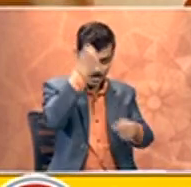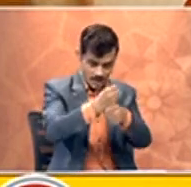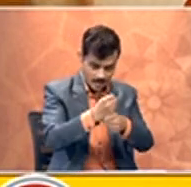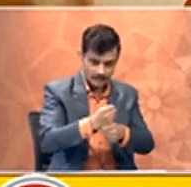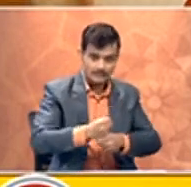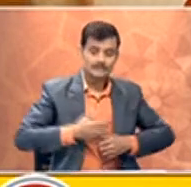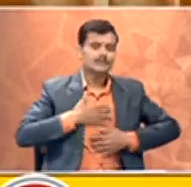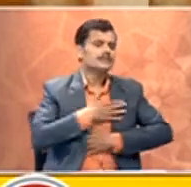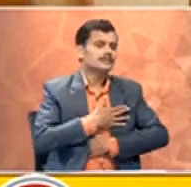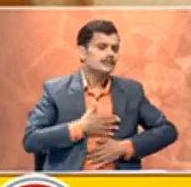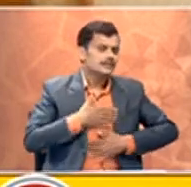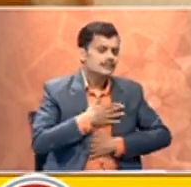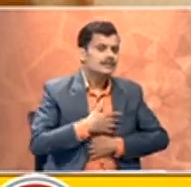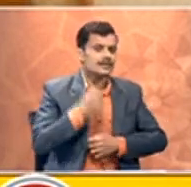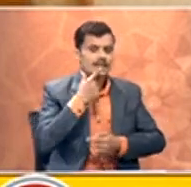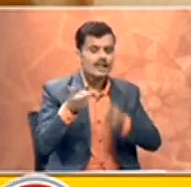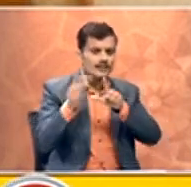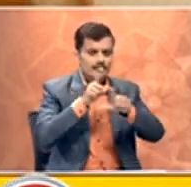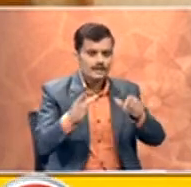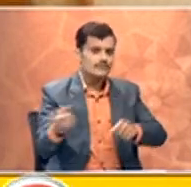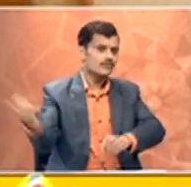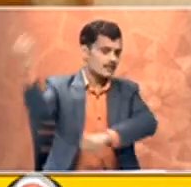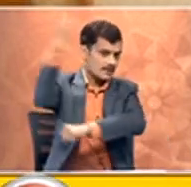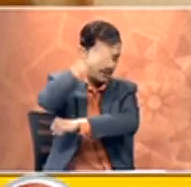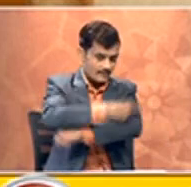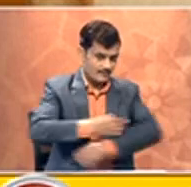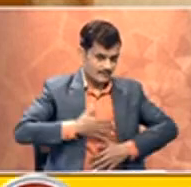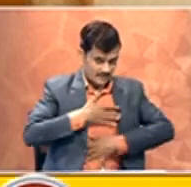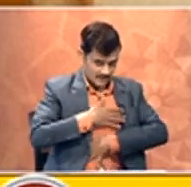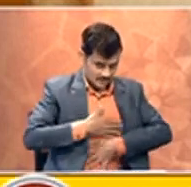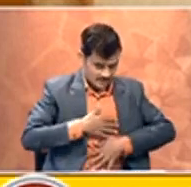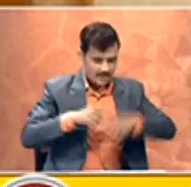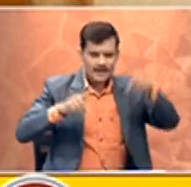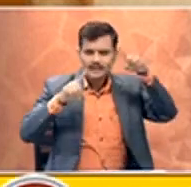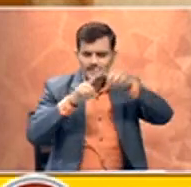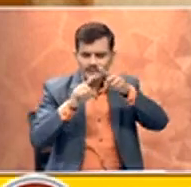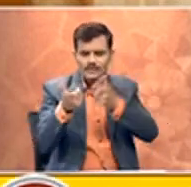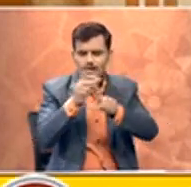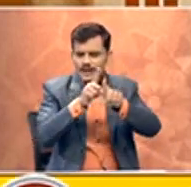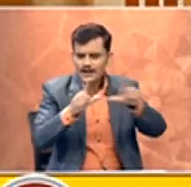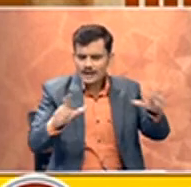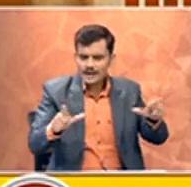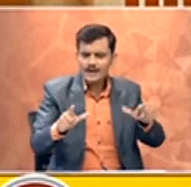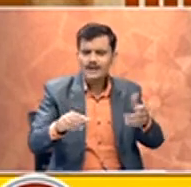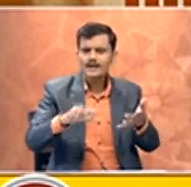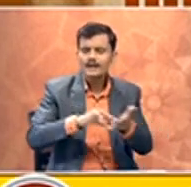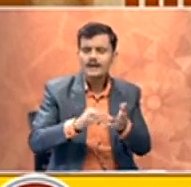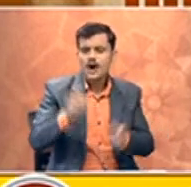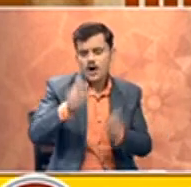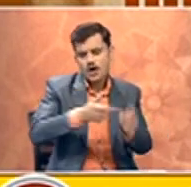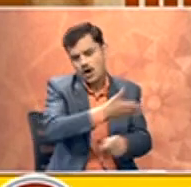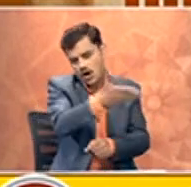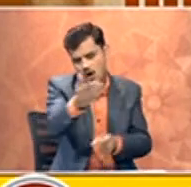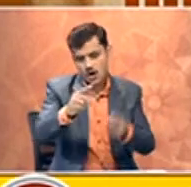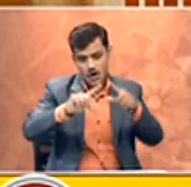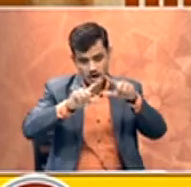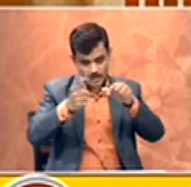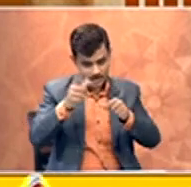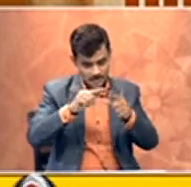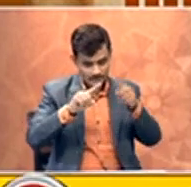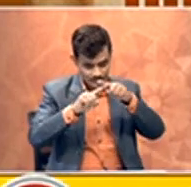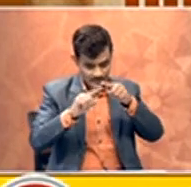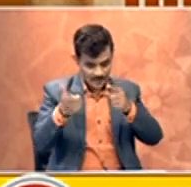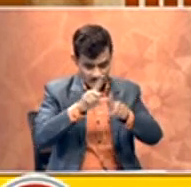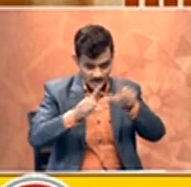जाएगा। अंदरिकी तेलुगु भाषा दिनोत्सव शुभाकांक्षलु। आप सभी